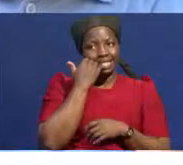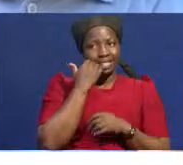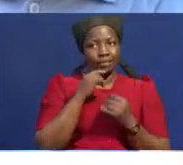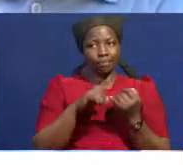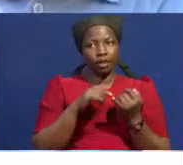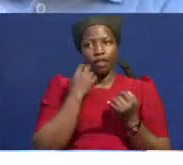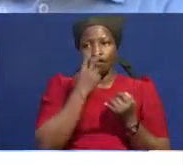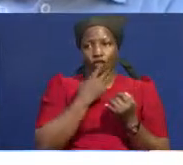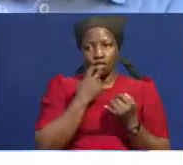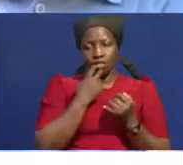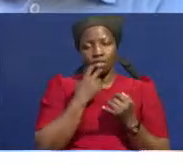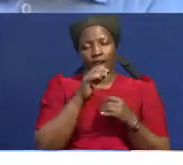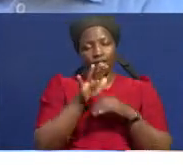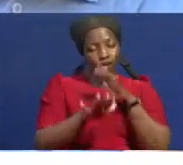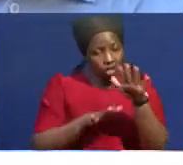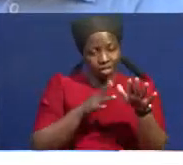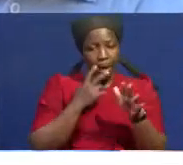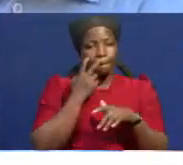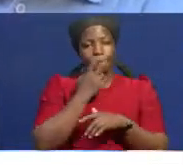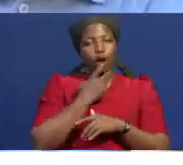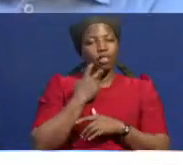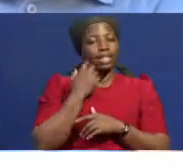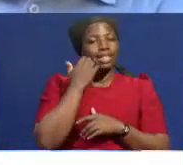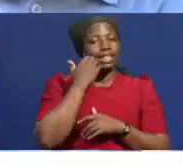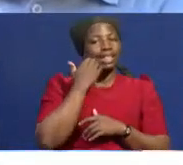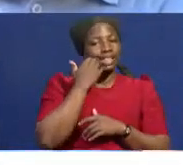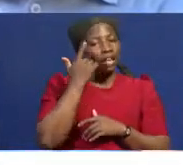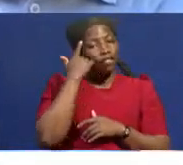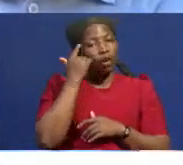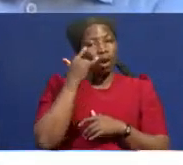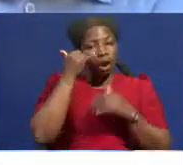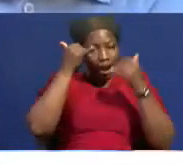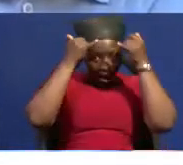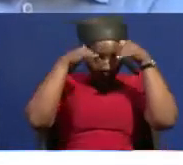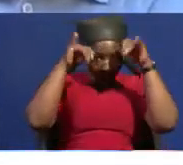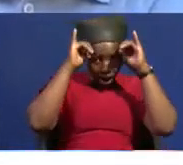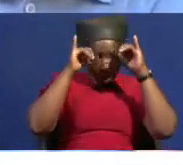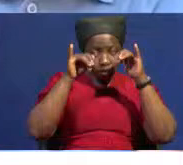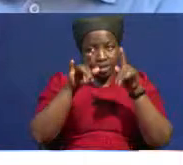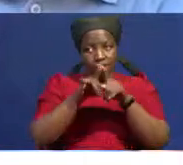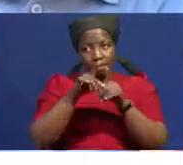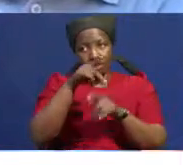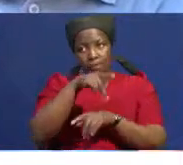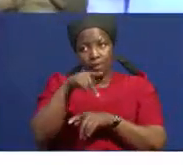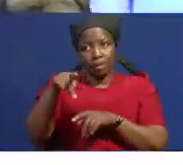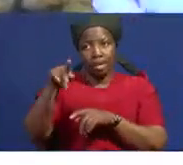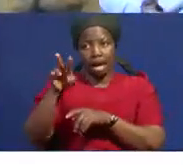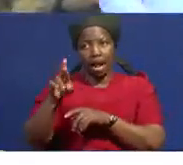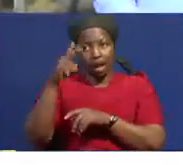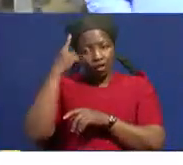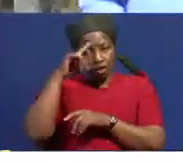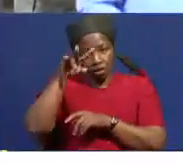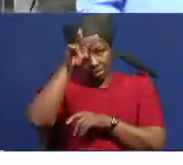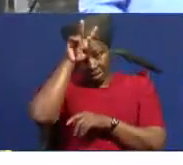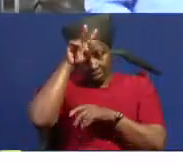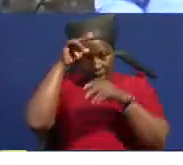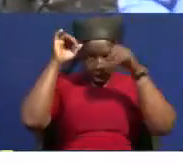foot and mouth disease for cattle, and then PPR for sheep and goats.